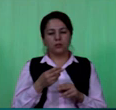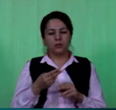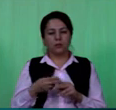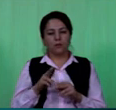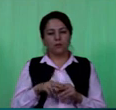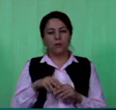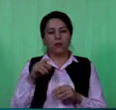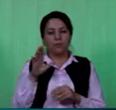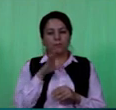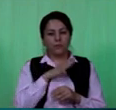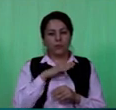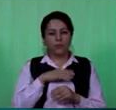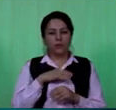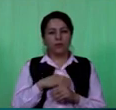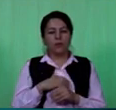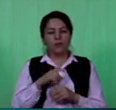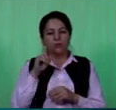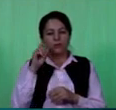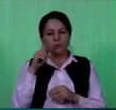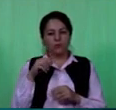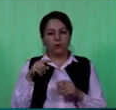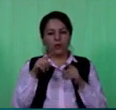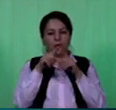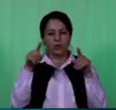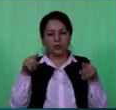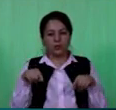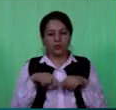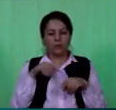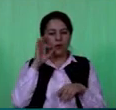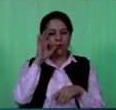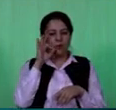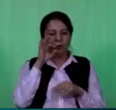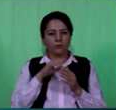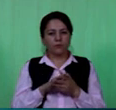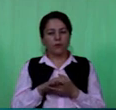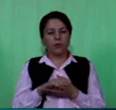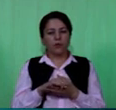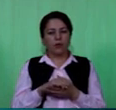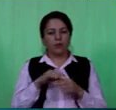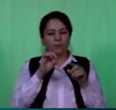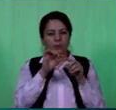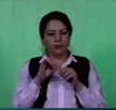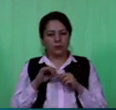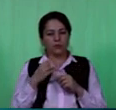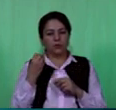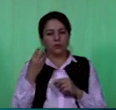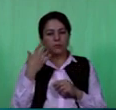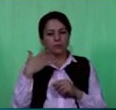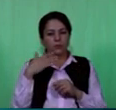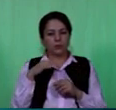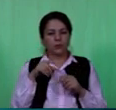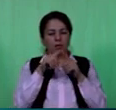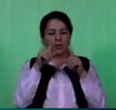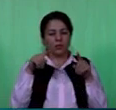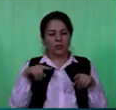было молодцы 100 ящиков абрикосов привезли еще 50